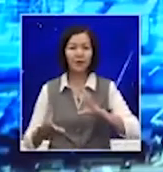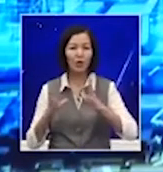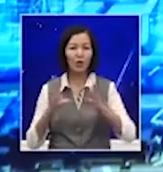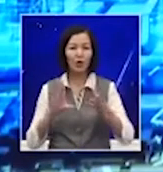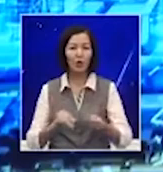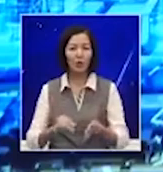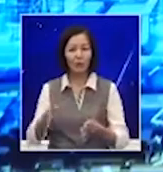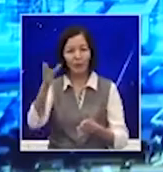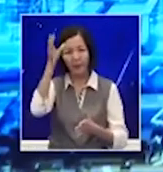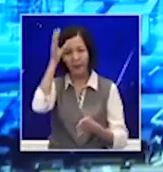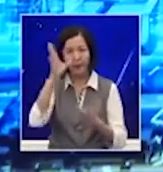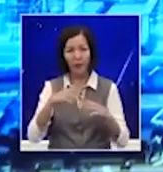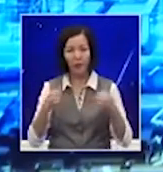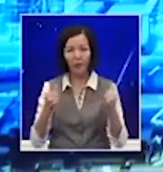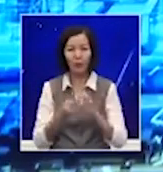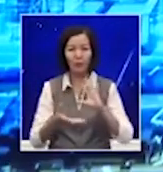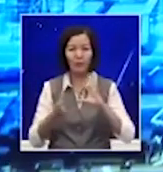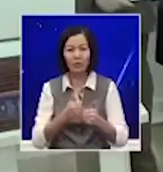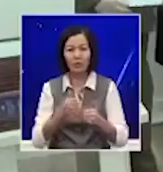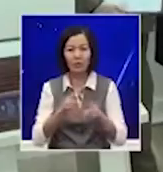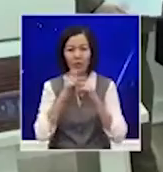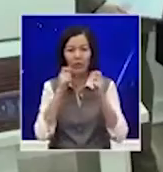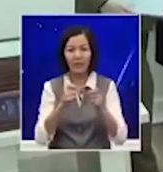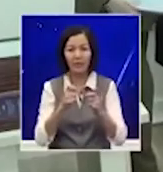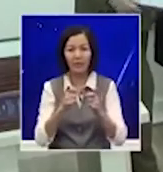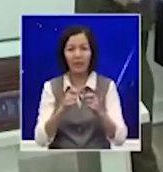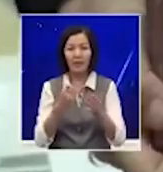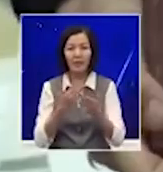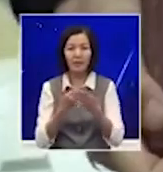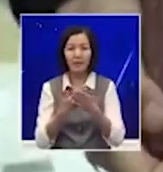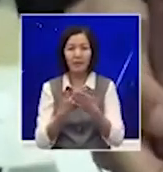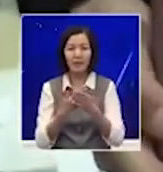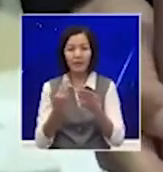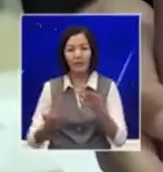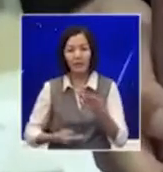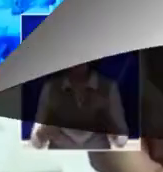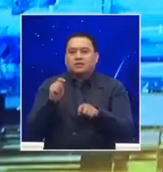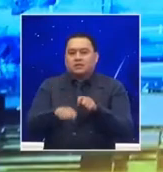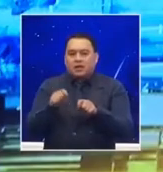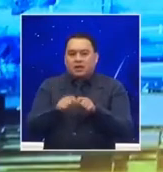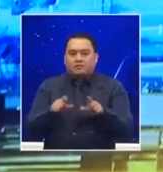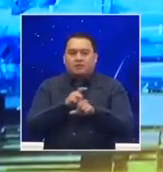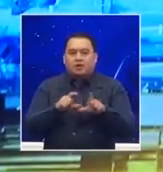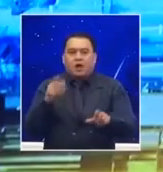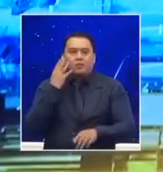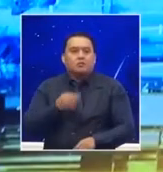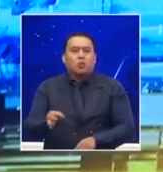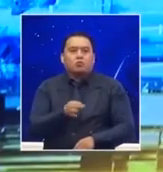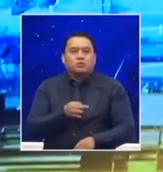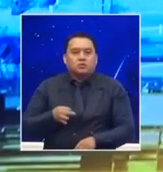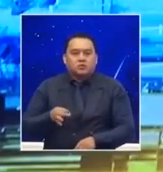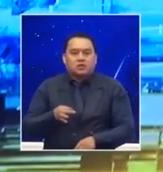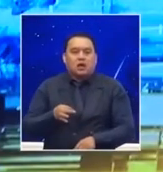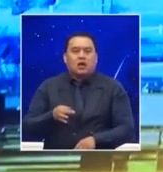Итоги «Парасат Туот Пасы» подведены в Талдыкургане. Помощные награды, предметы бытовой техники. Алматы Өскемен